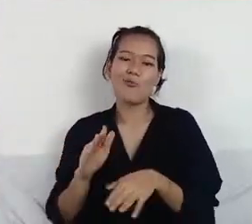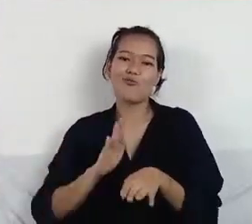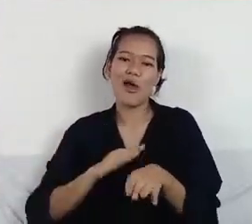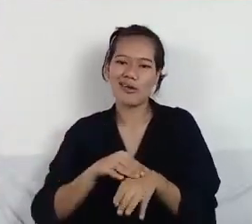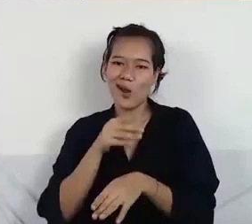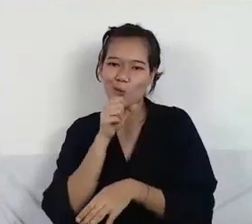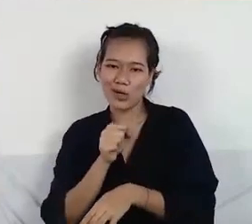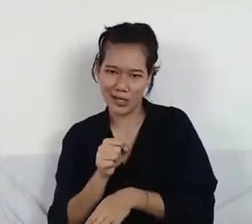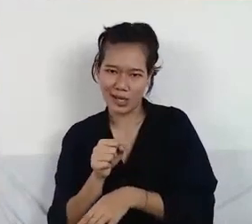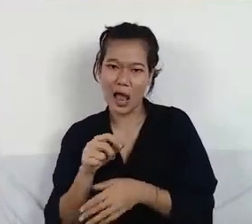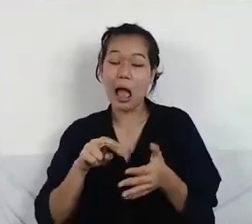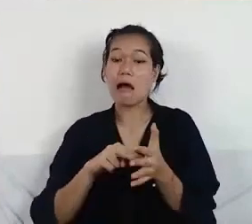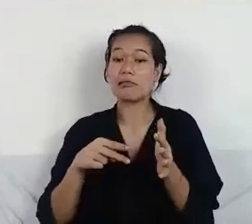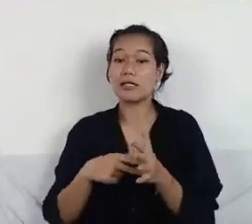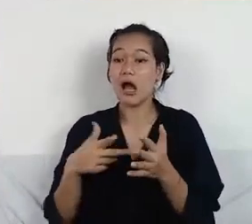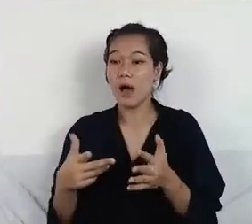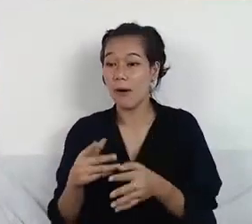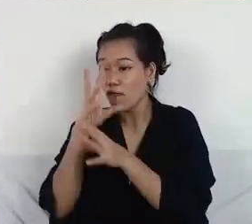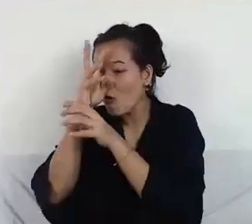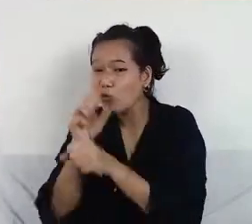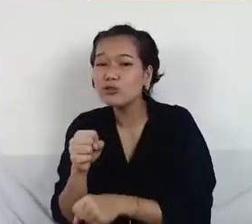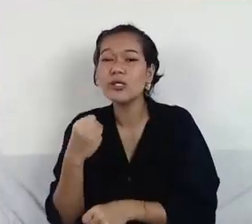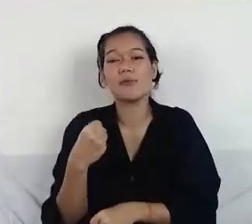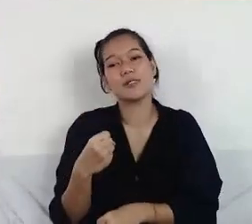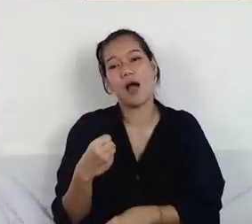Artinya, bagaimana mau fokus kepada tujuan?